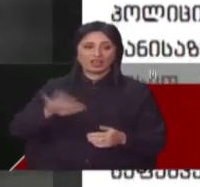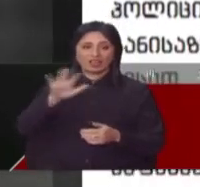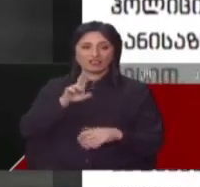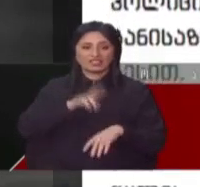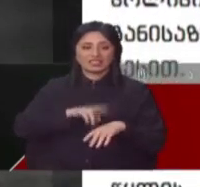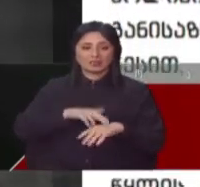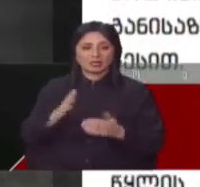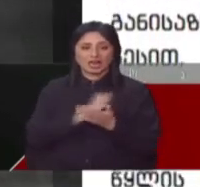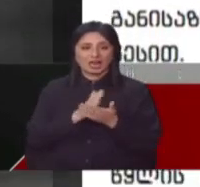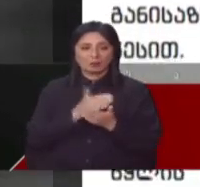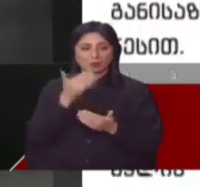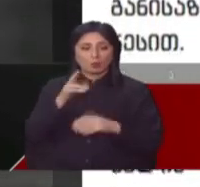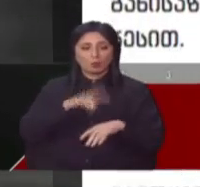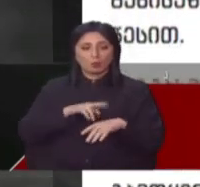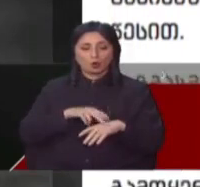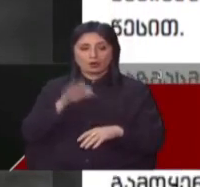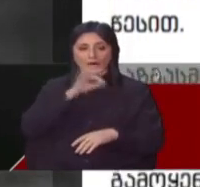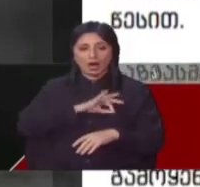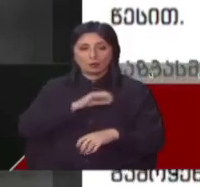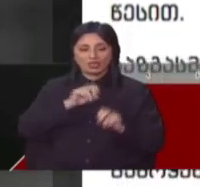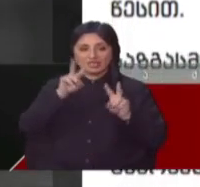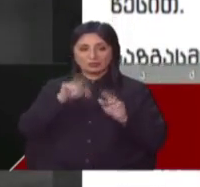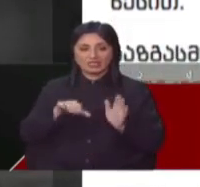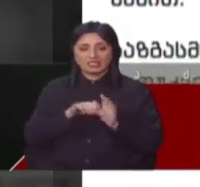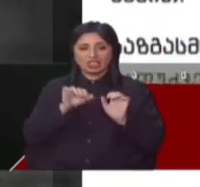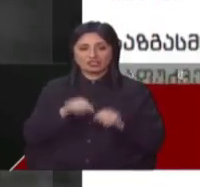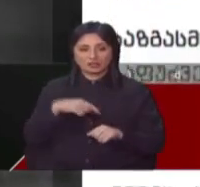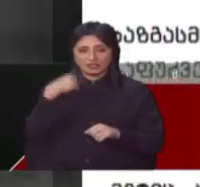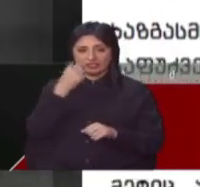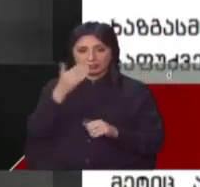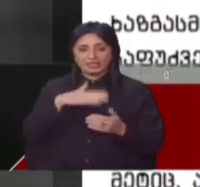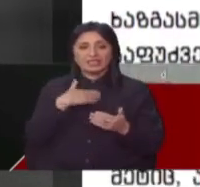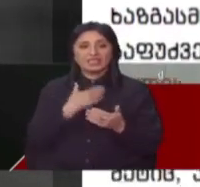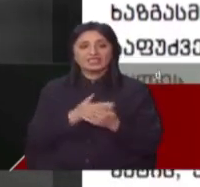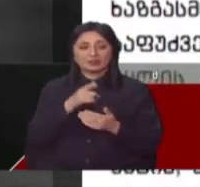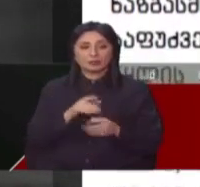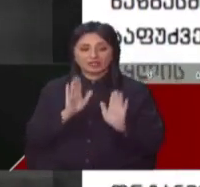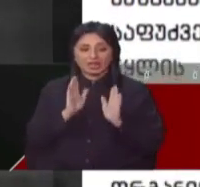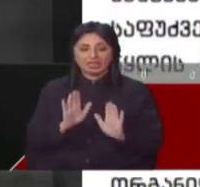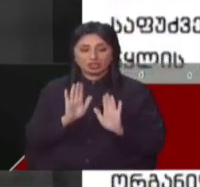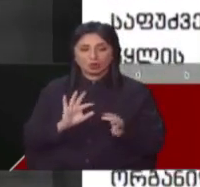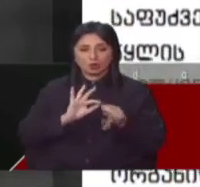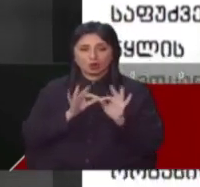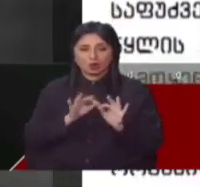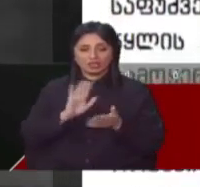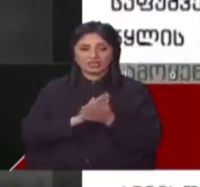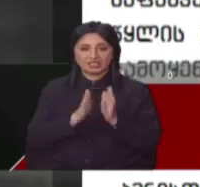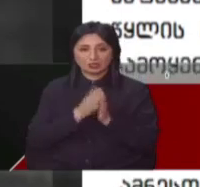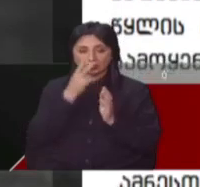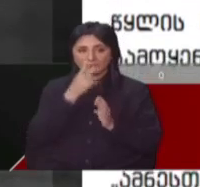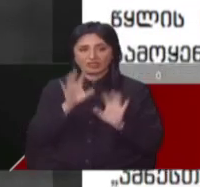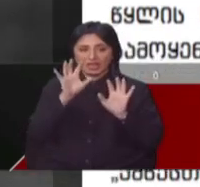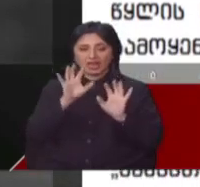lisa, poliție, da, ope, bismir, poliție, smir, gamoi, rene, buli specialul, sa șole, bisahe, da, bis, intensiv, roba, განსაზღვრება კონკრეტული სიტუაციის